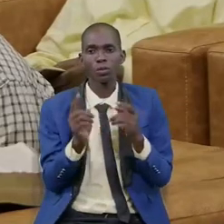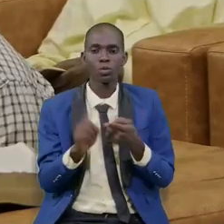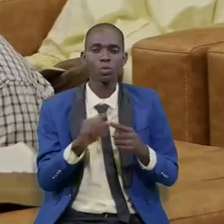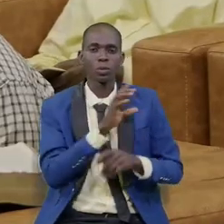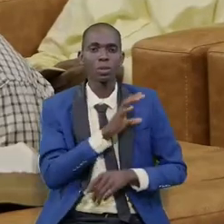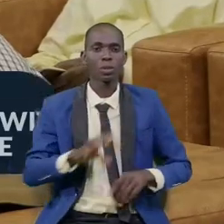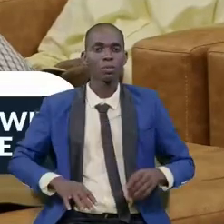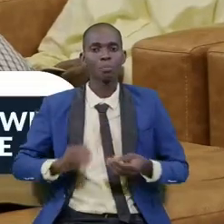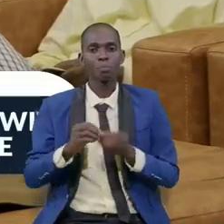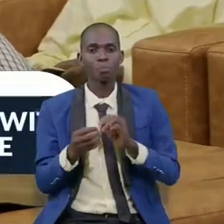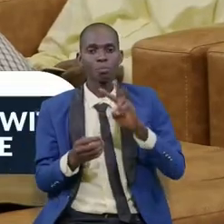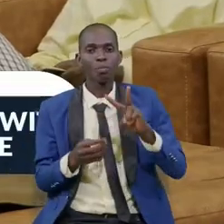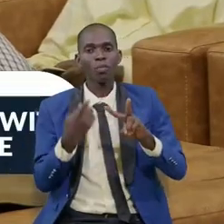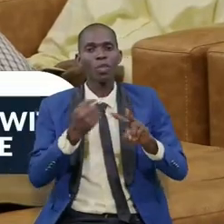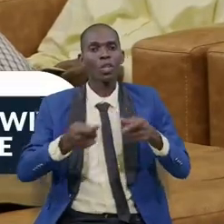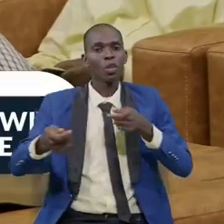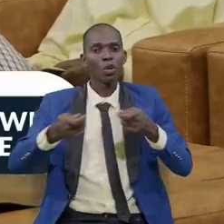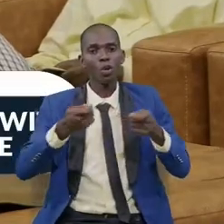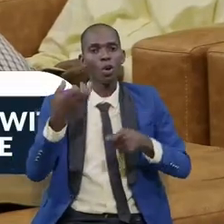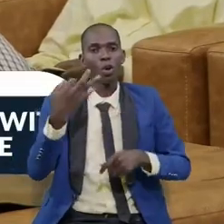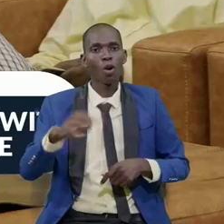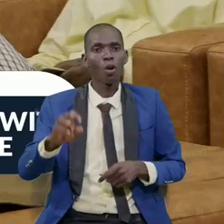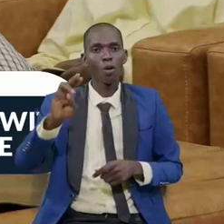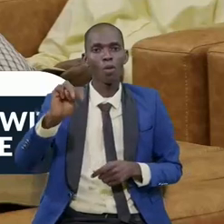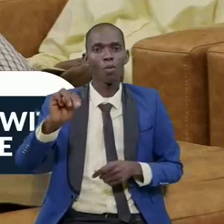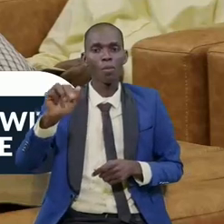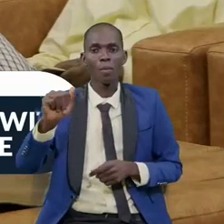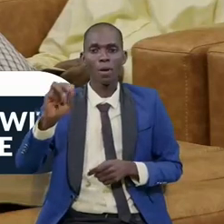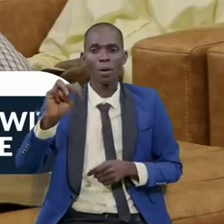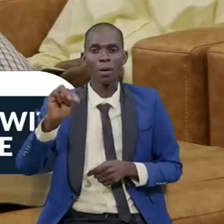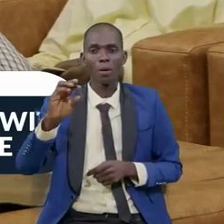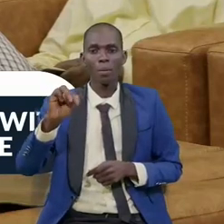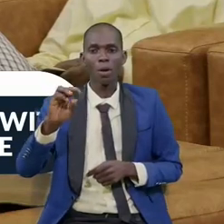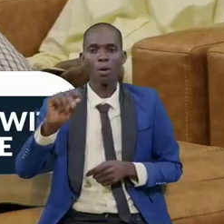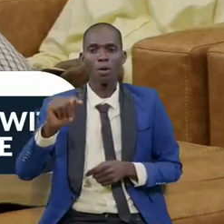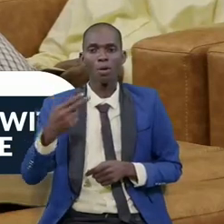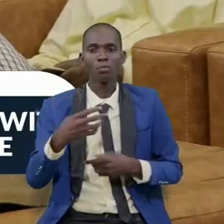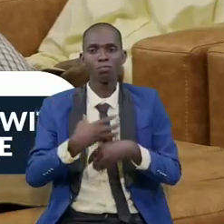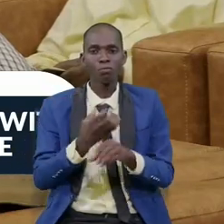le contrôle de grandes créatures avec la corde